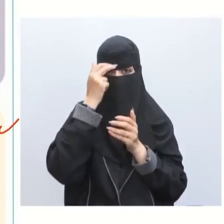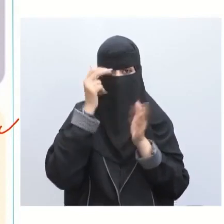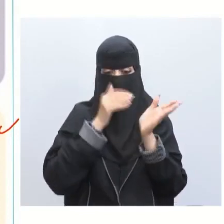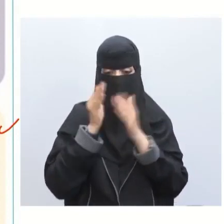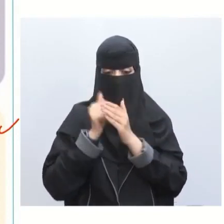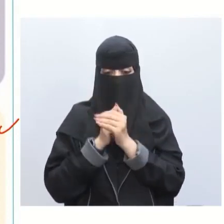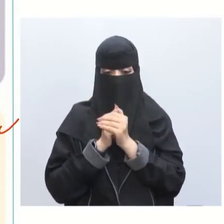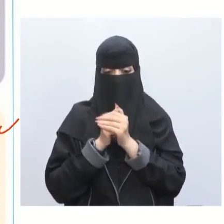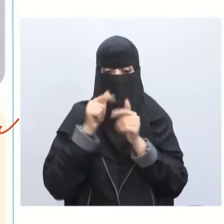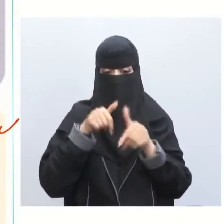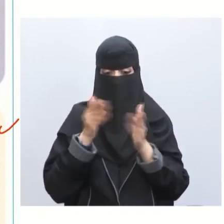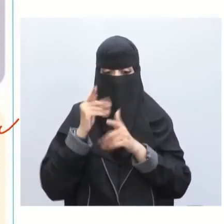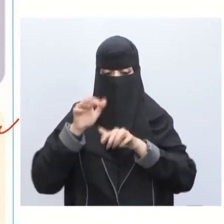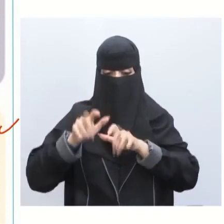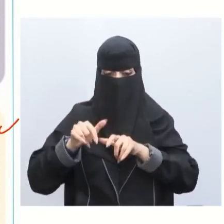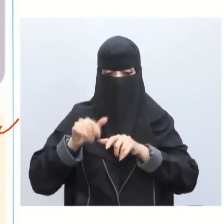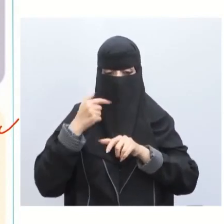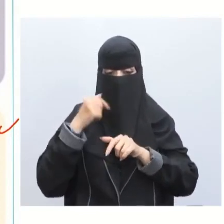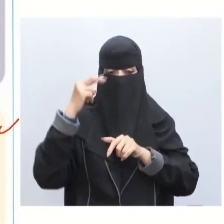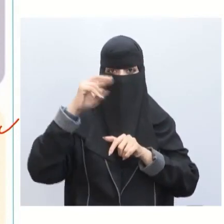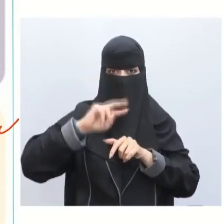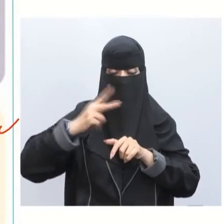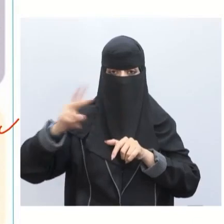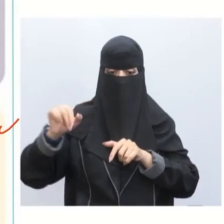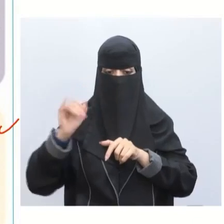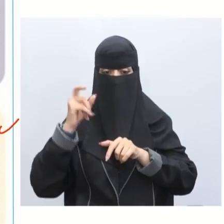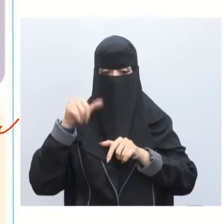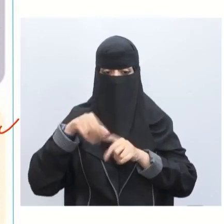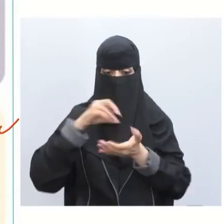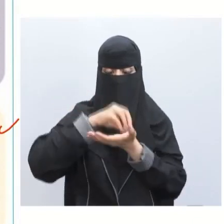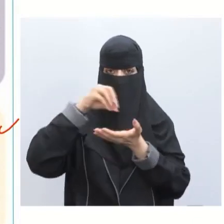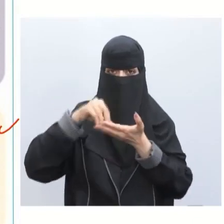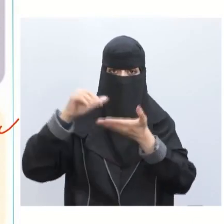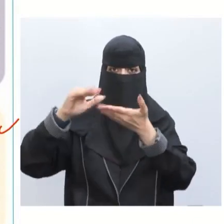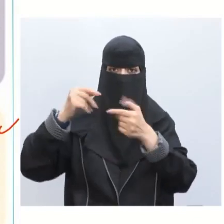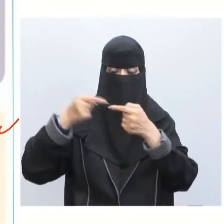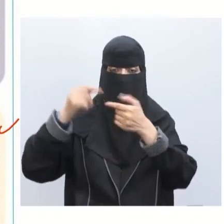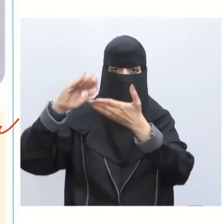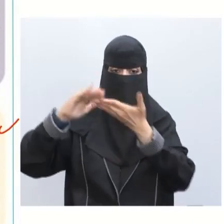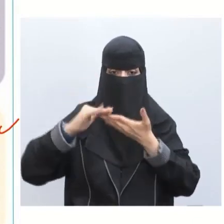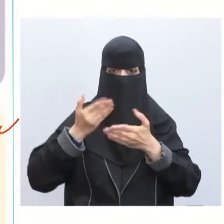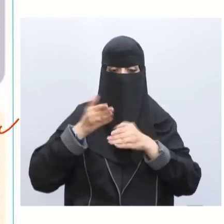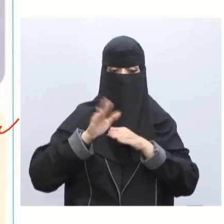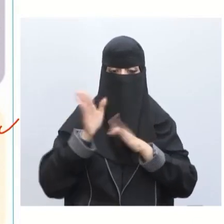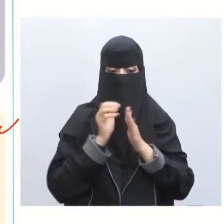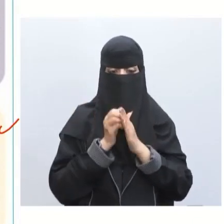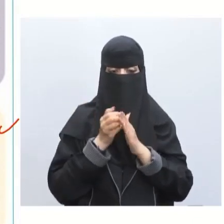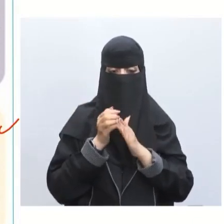الرقميه اتاحت التقنيه الرقميه العديد من الوسائط التي تساعد